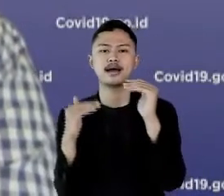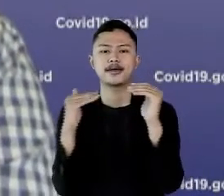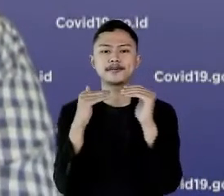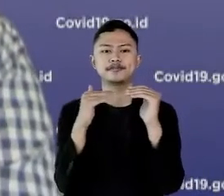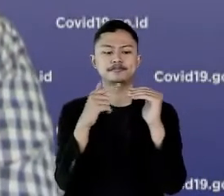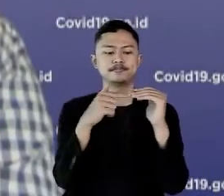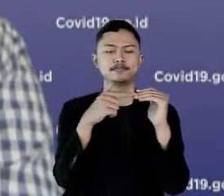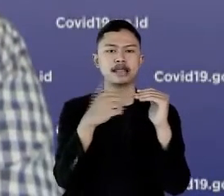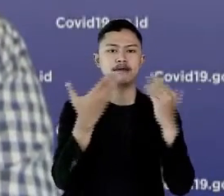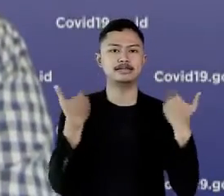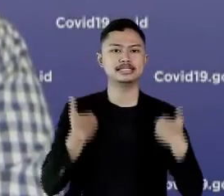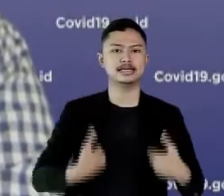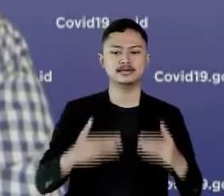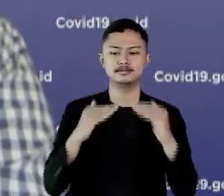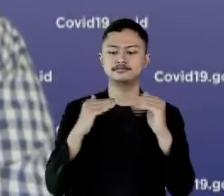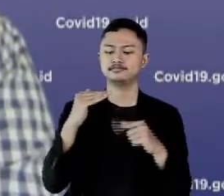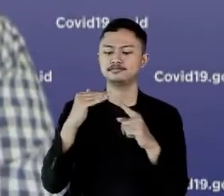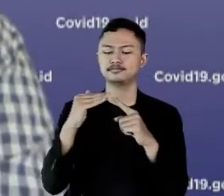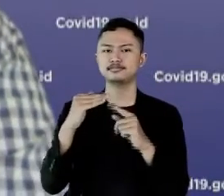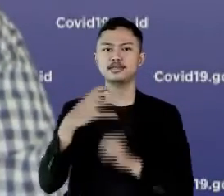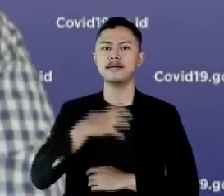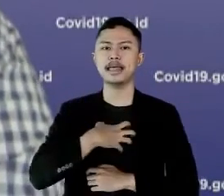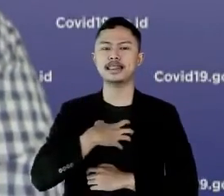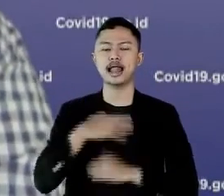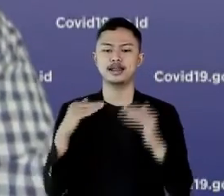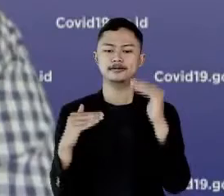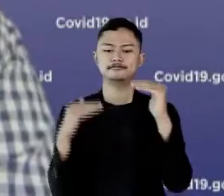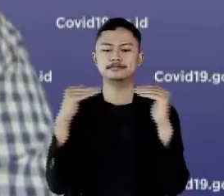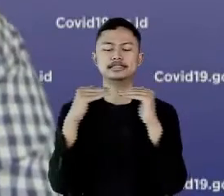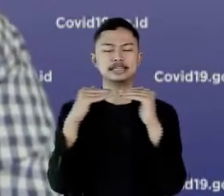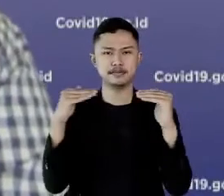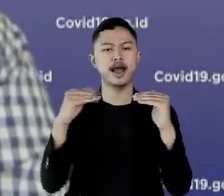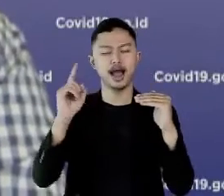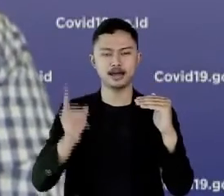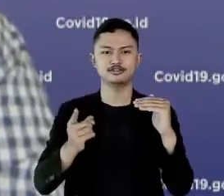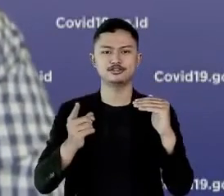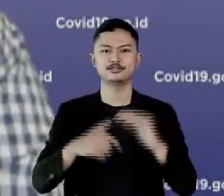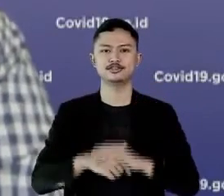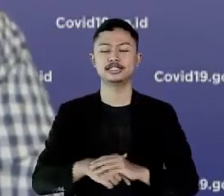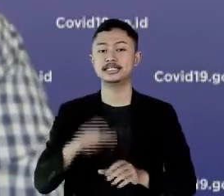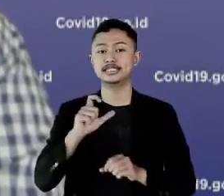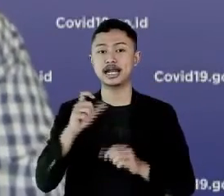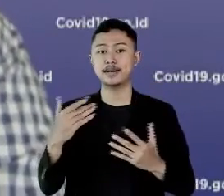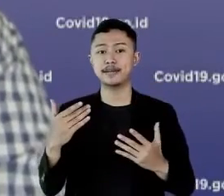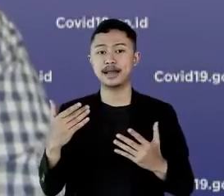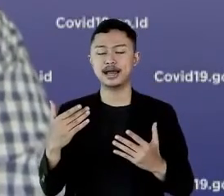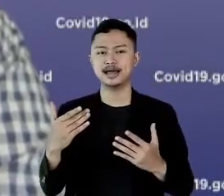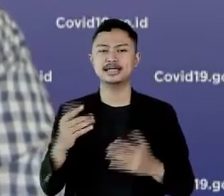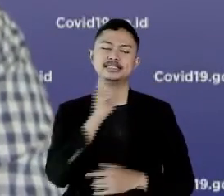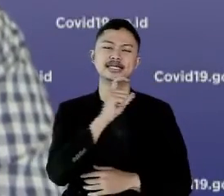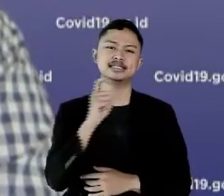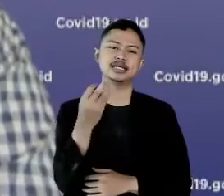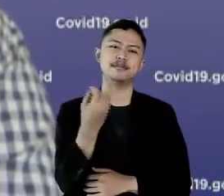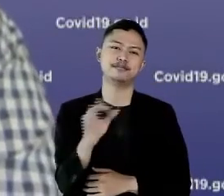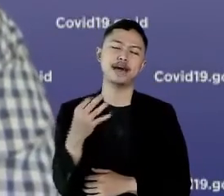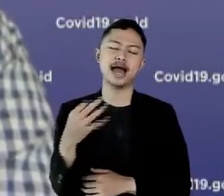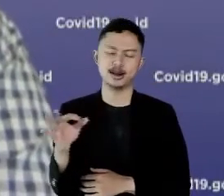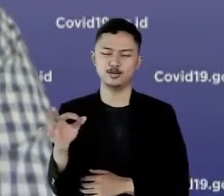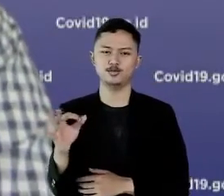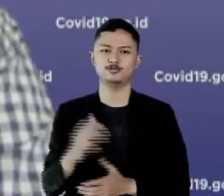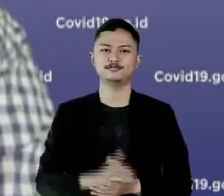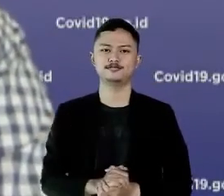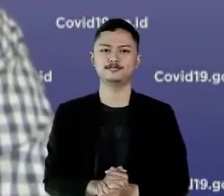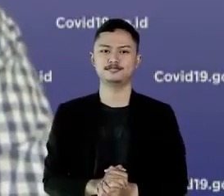fisik tetapi juga kesehatan mental dan juga mempertahankan atau menjaga relasi sosial kita dengan cara-cara yang masih mungkin